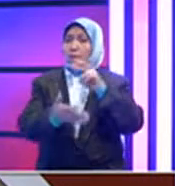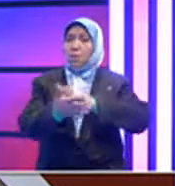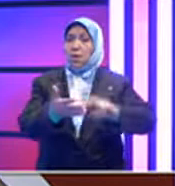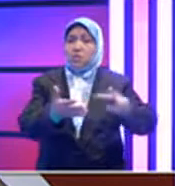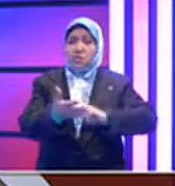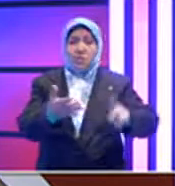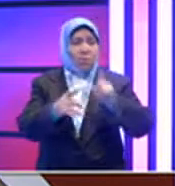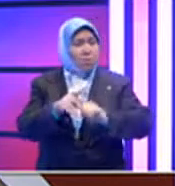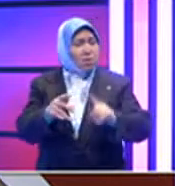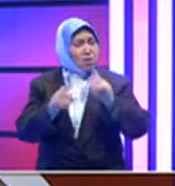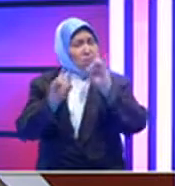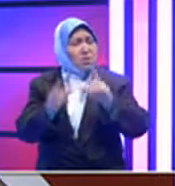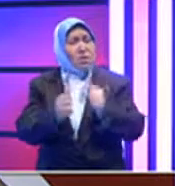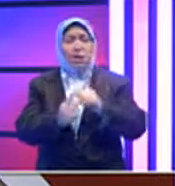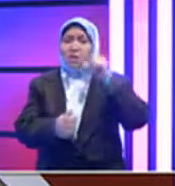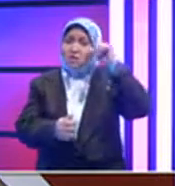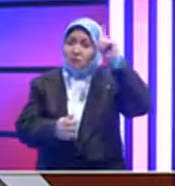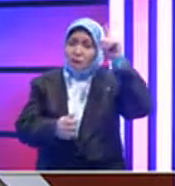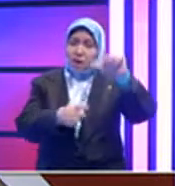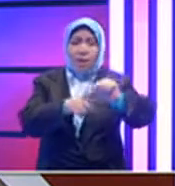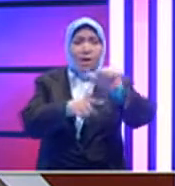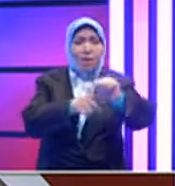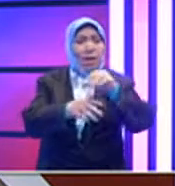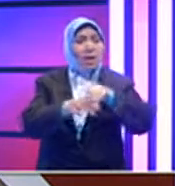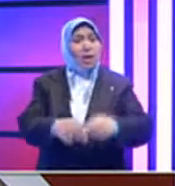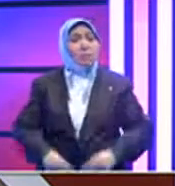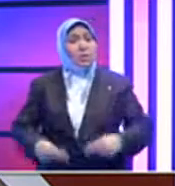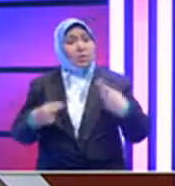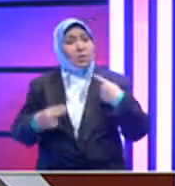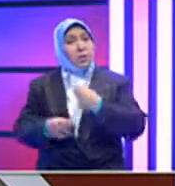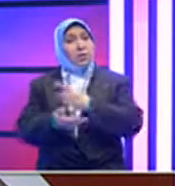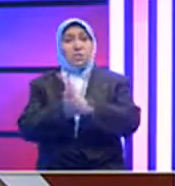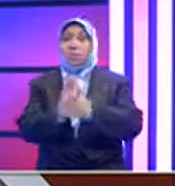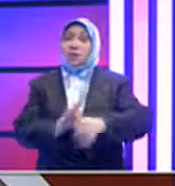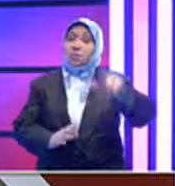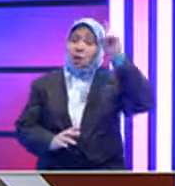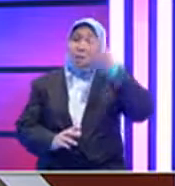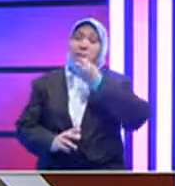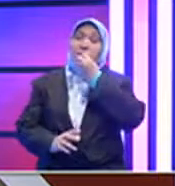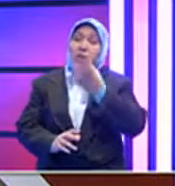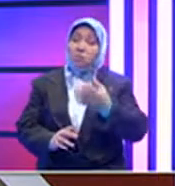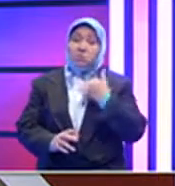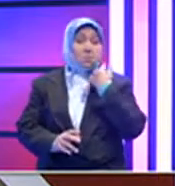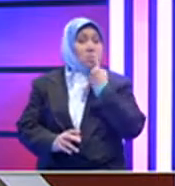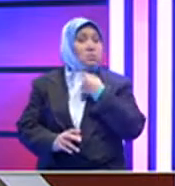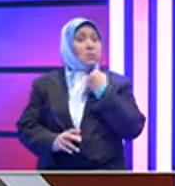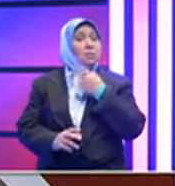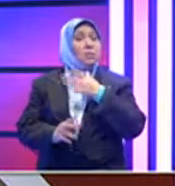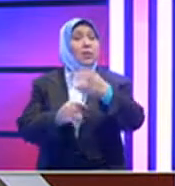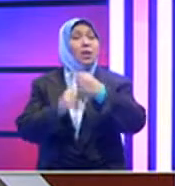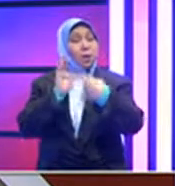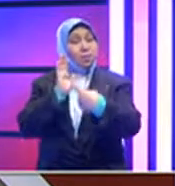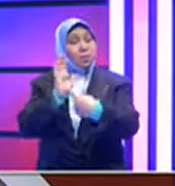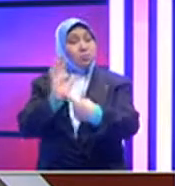ikuti dengan kekhawatiran dengan pengamalan dalam hidup kita maka uangnya tekan Va menit ada barang siap ke yang mendapat petunjuk